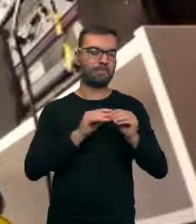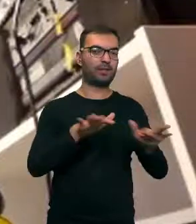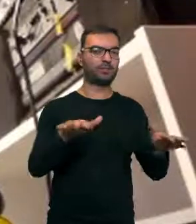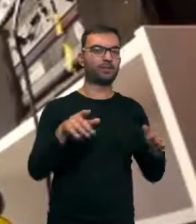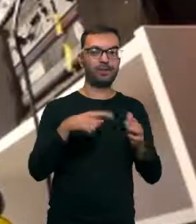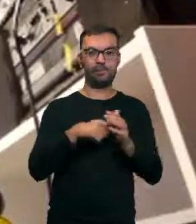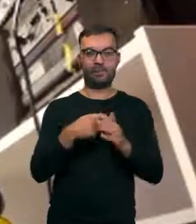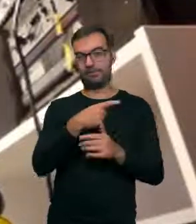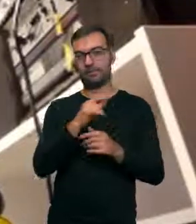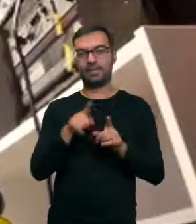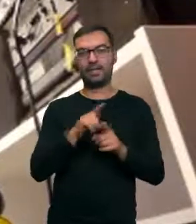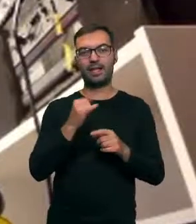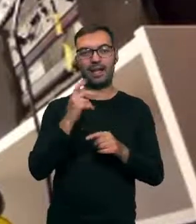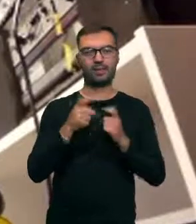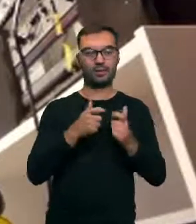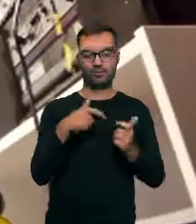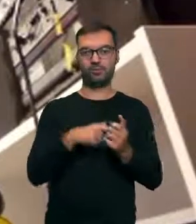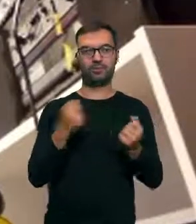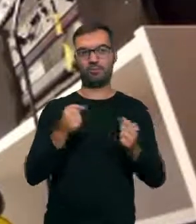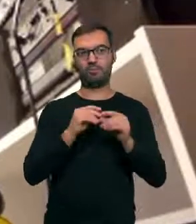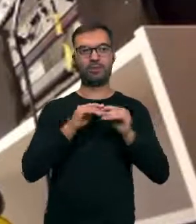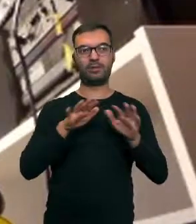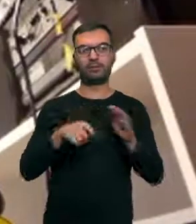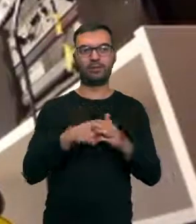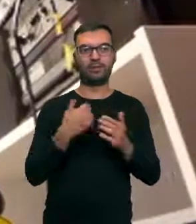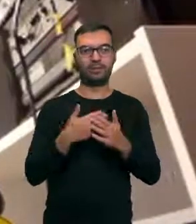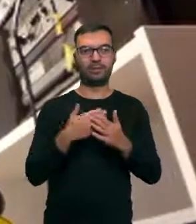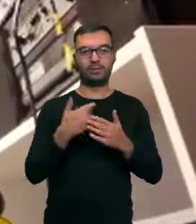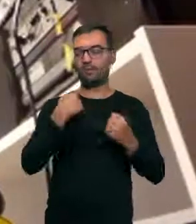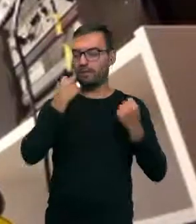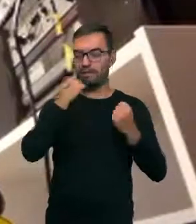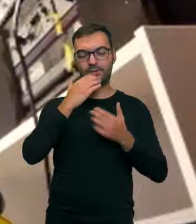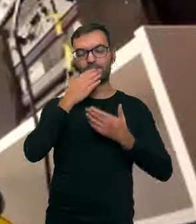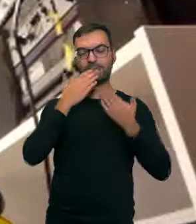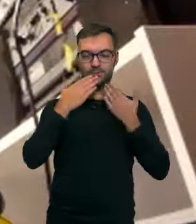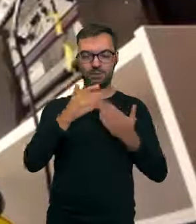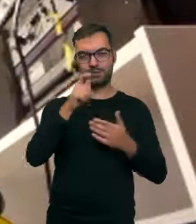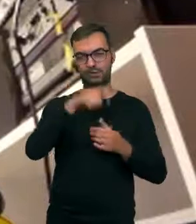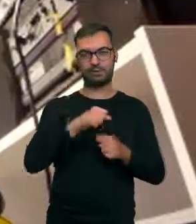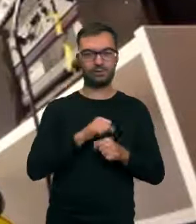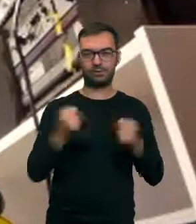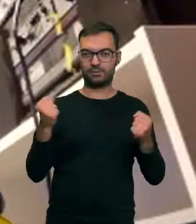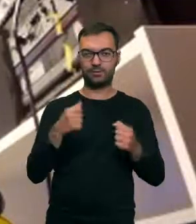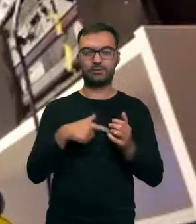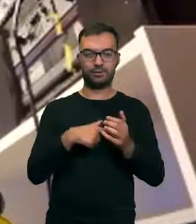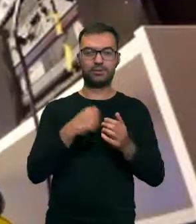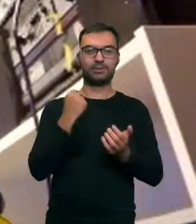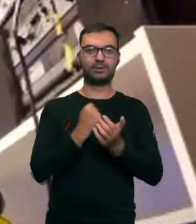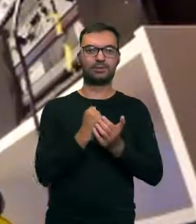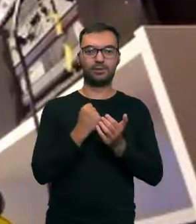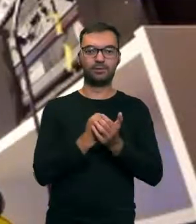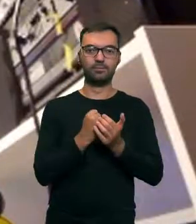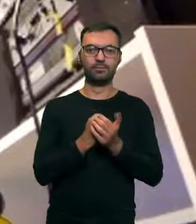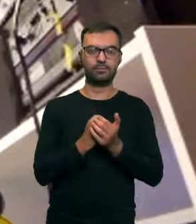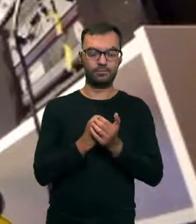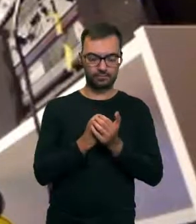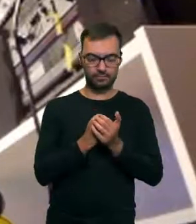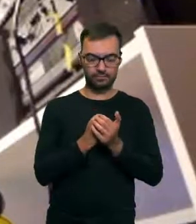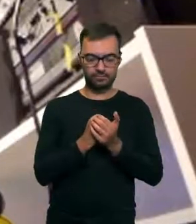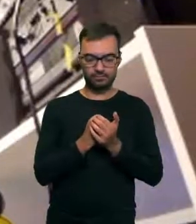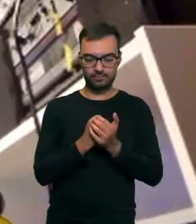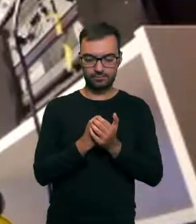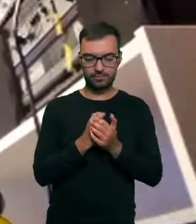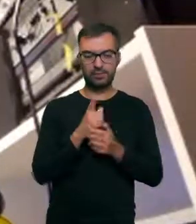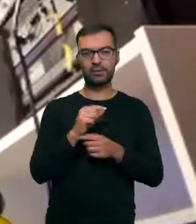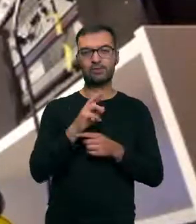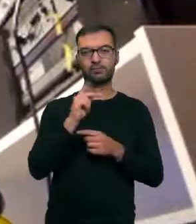taki film, jak Janek zrobił. Dlatego jestem mu niezmiernie wdzięczny, że ta sprawa